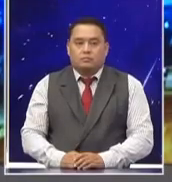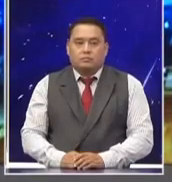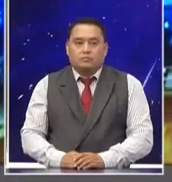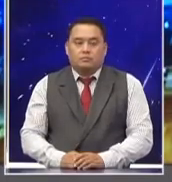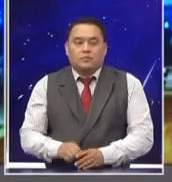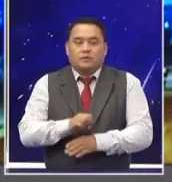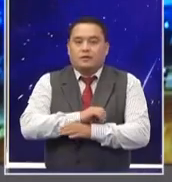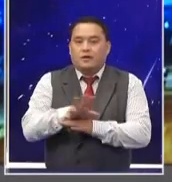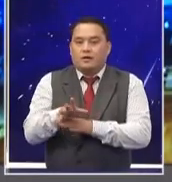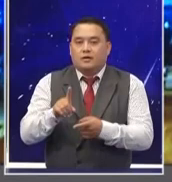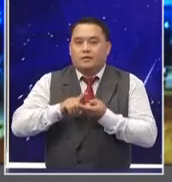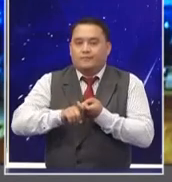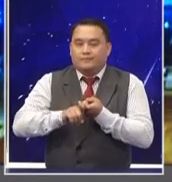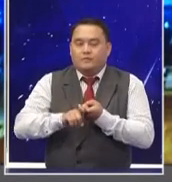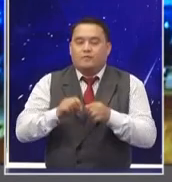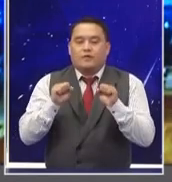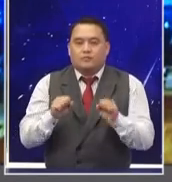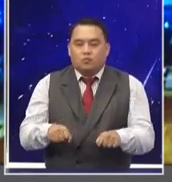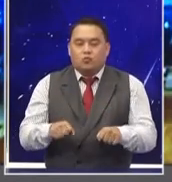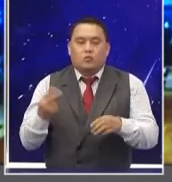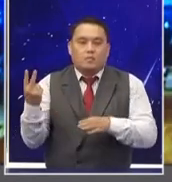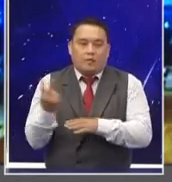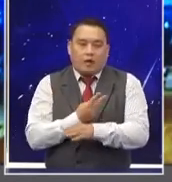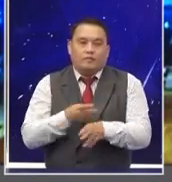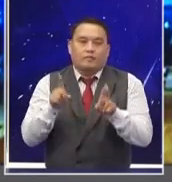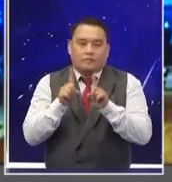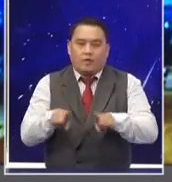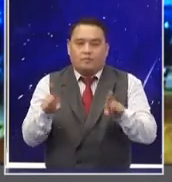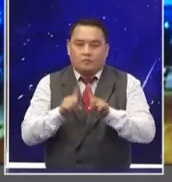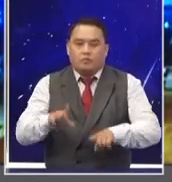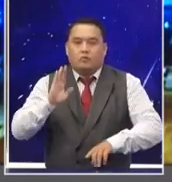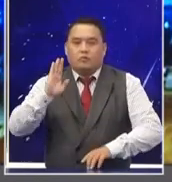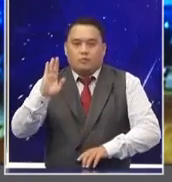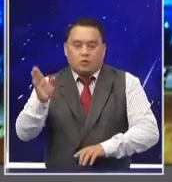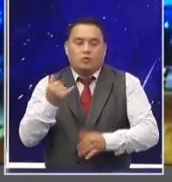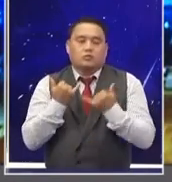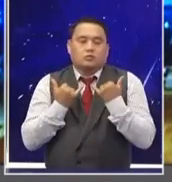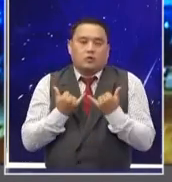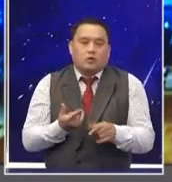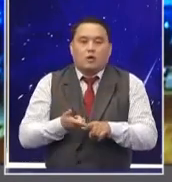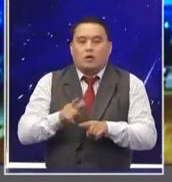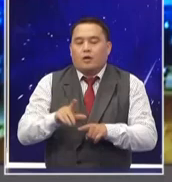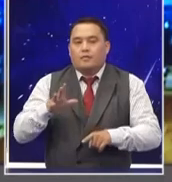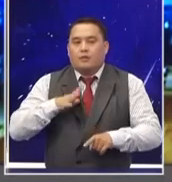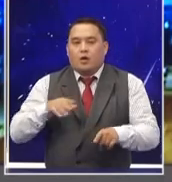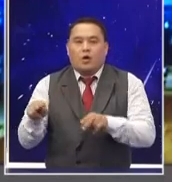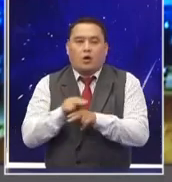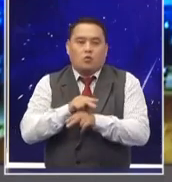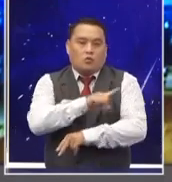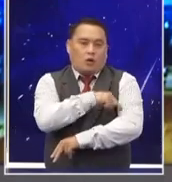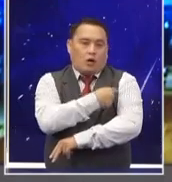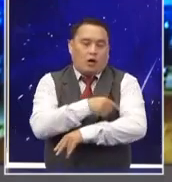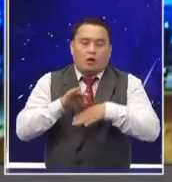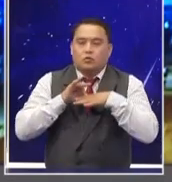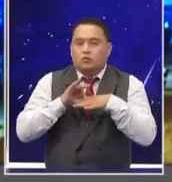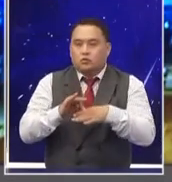Корона індет таралуының екінші толқынына Ескелді ауданында дайындық үстінде. Қазірде аудандық аурухана күрделі жөндеуден өткізіліп жатыр.